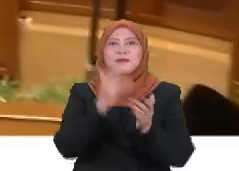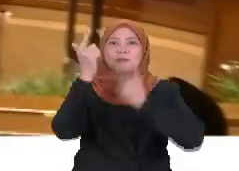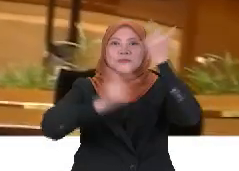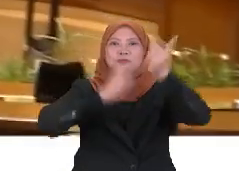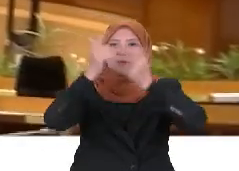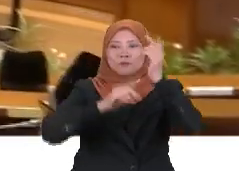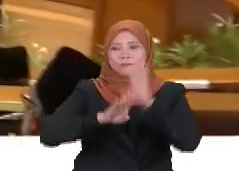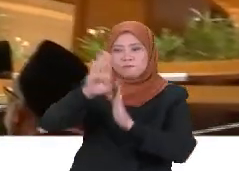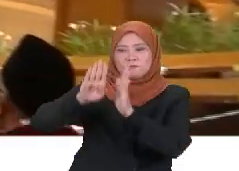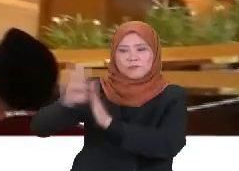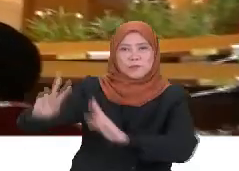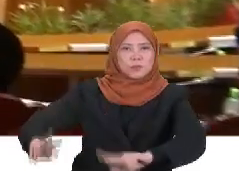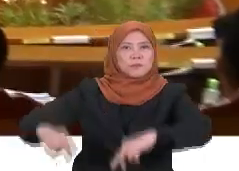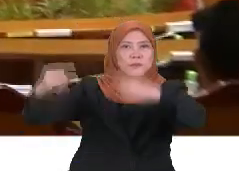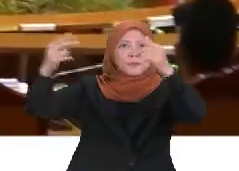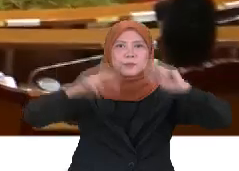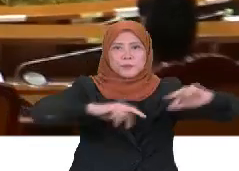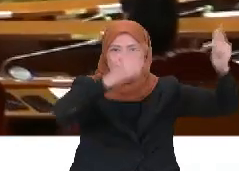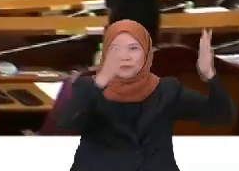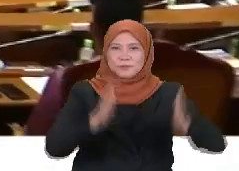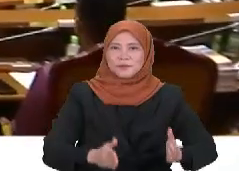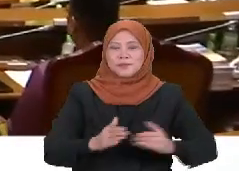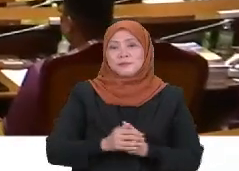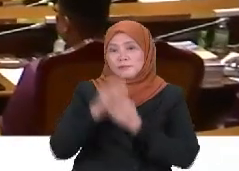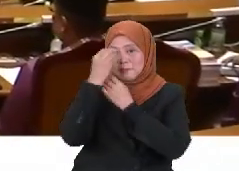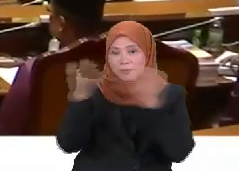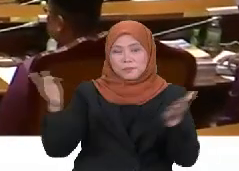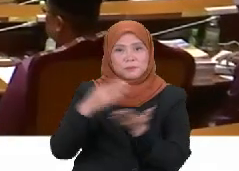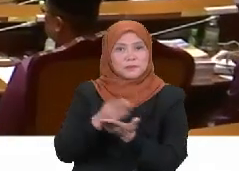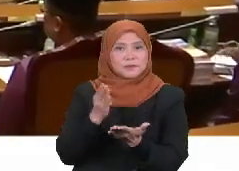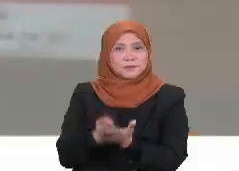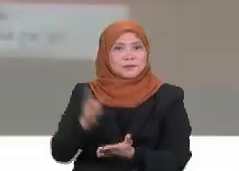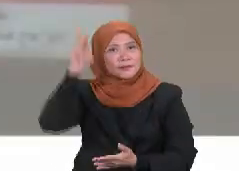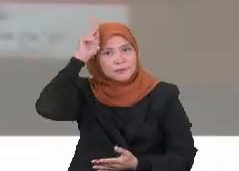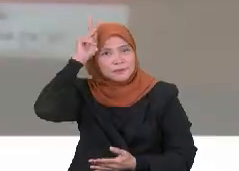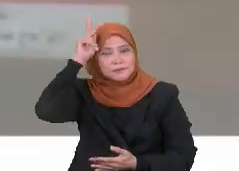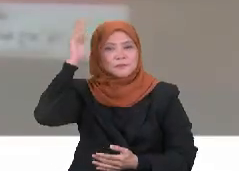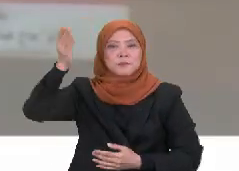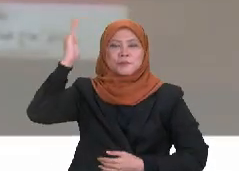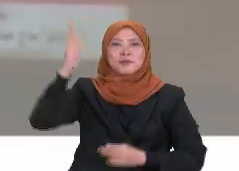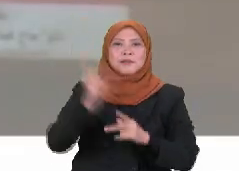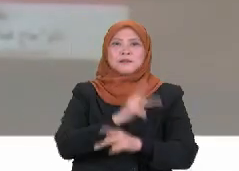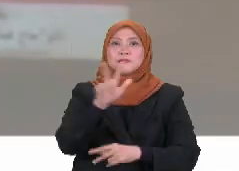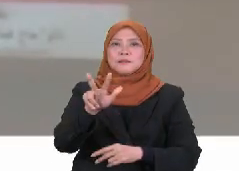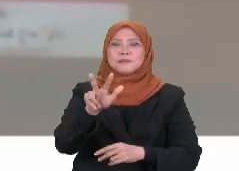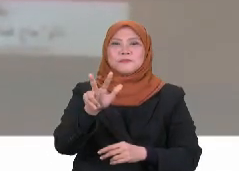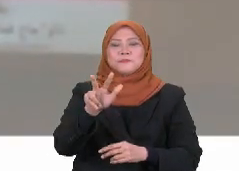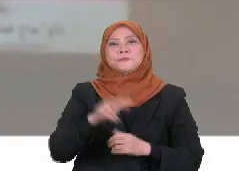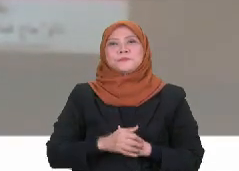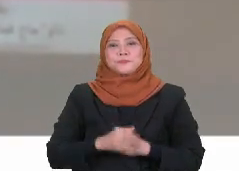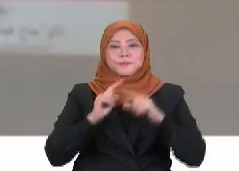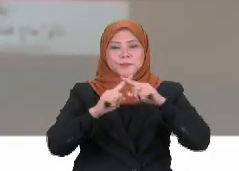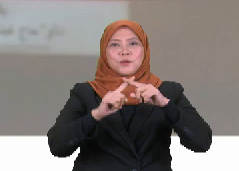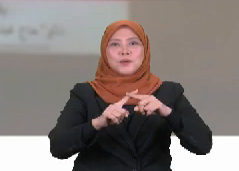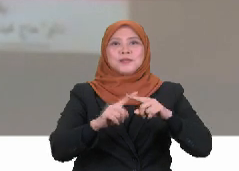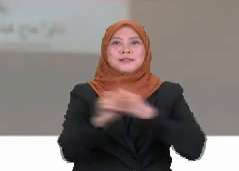dan pembangunan modal insan. Beliau menyatakannya pada pembentangan Belanjawan Kelantan Persidangan kali ketiga, penggal kelima